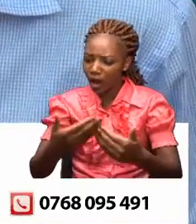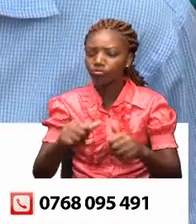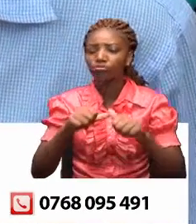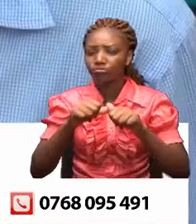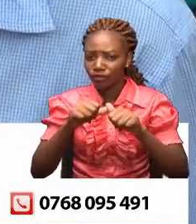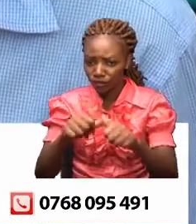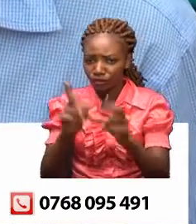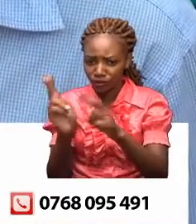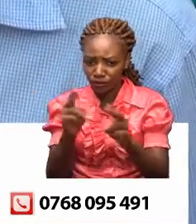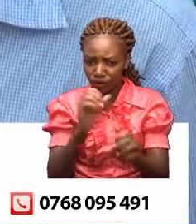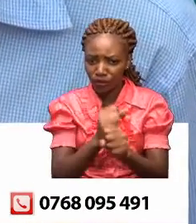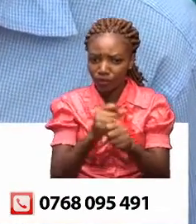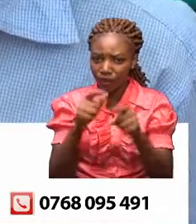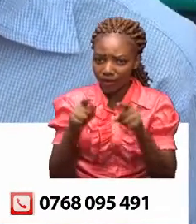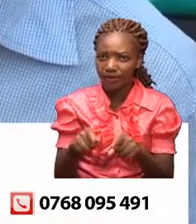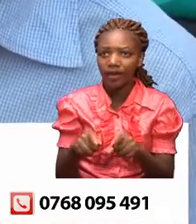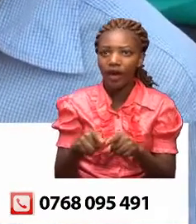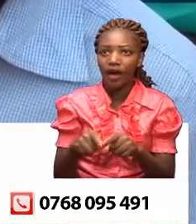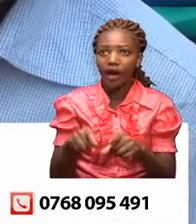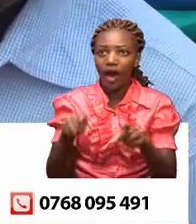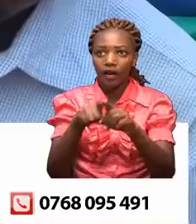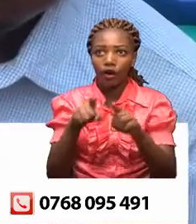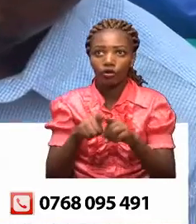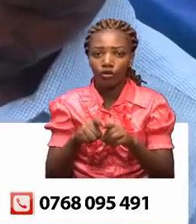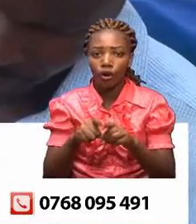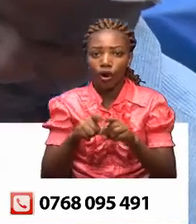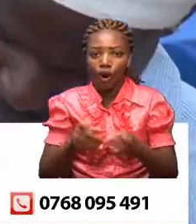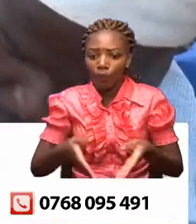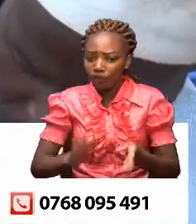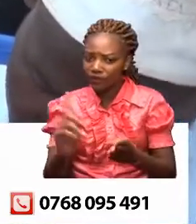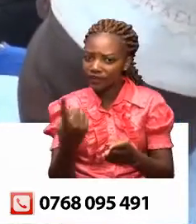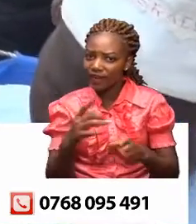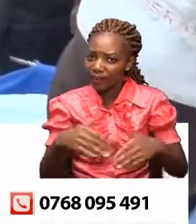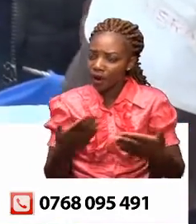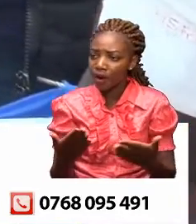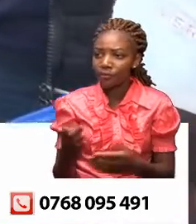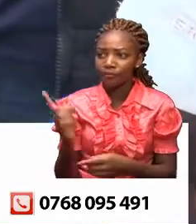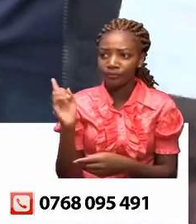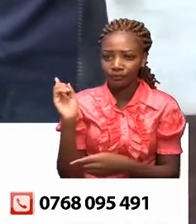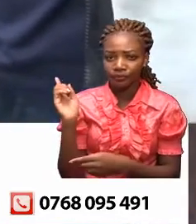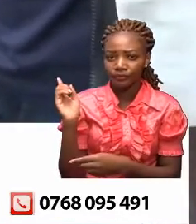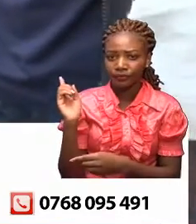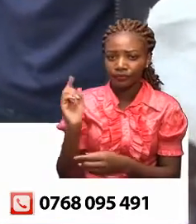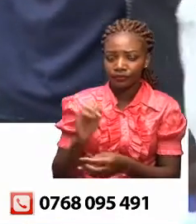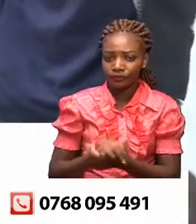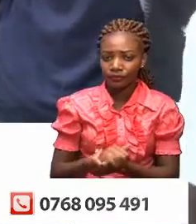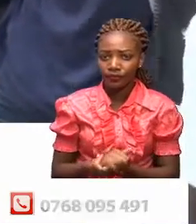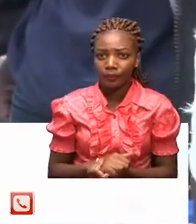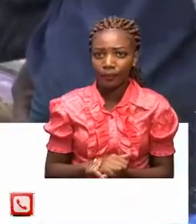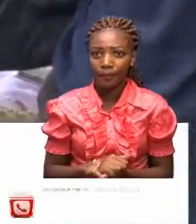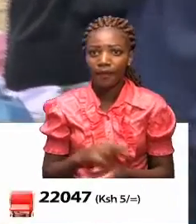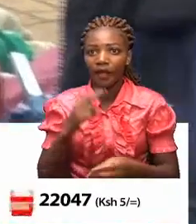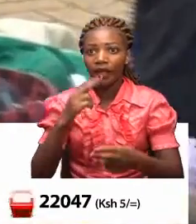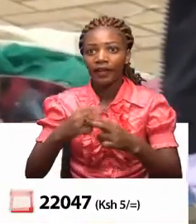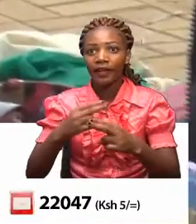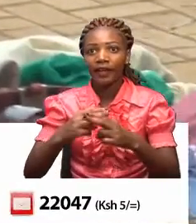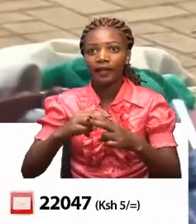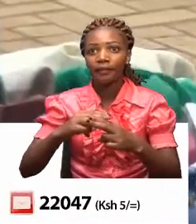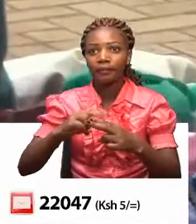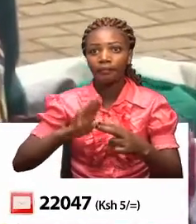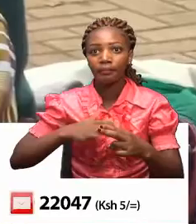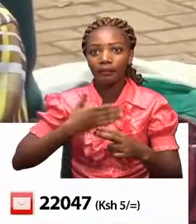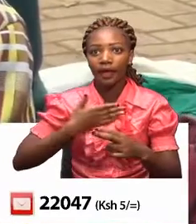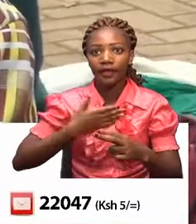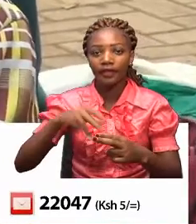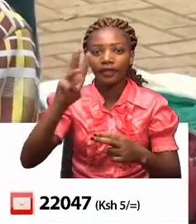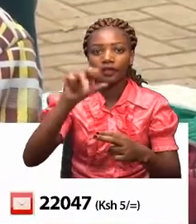zao katika eneo hili na ni vipi waliweza kupata nafasi hii. Karibu. Haya. Kwa majina naitwa Martin